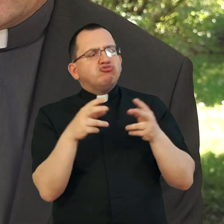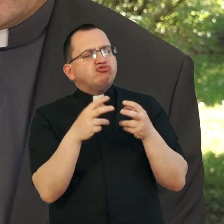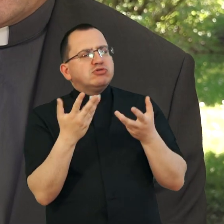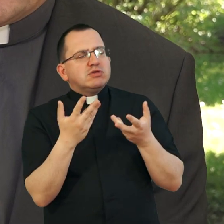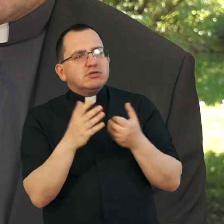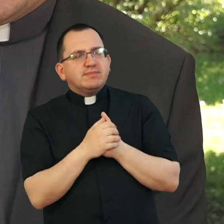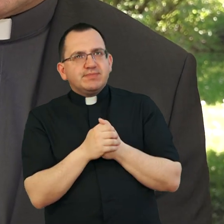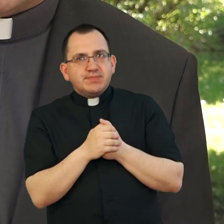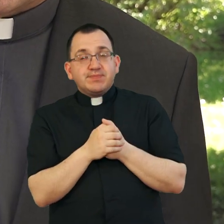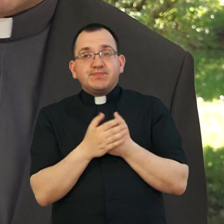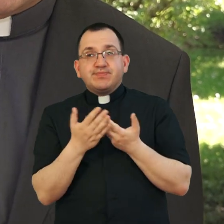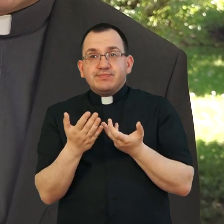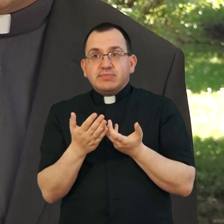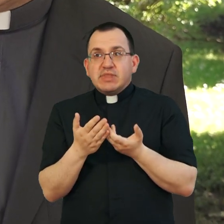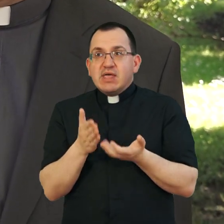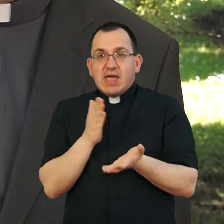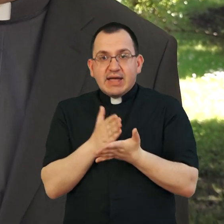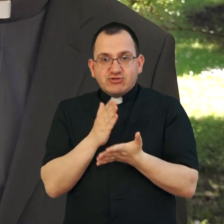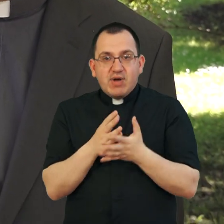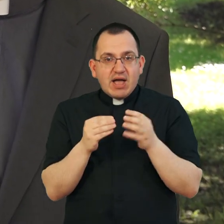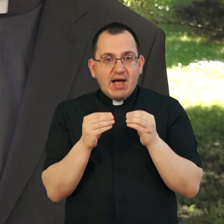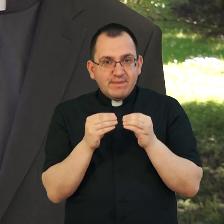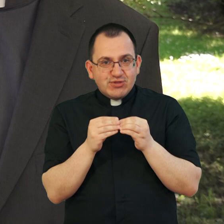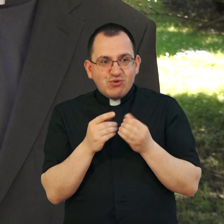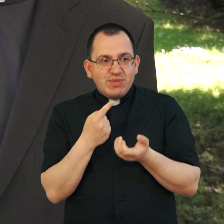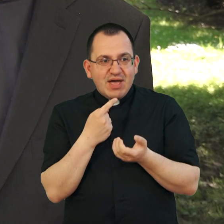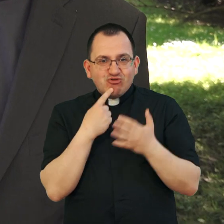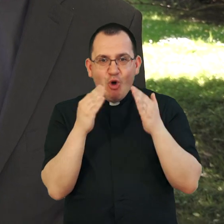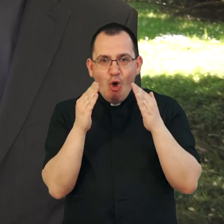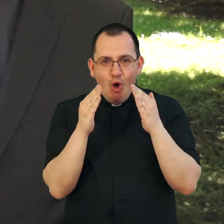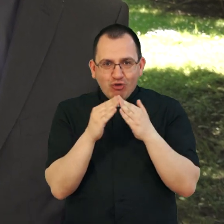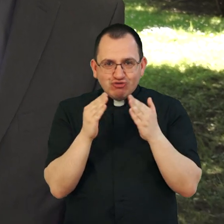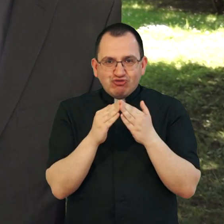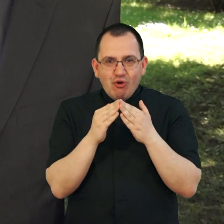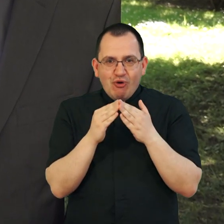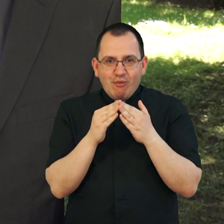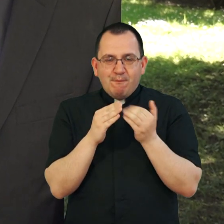biskupiju? Pa svaka biskupija koja je domaćin jednog takvog nacionalnog susreta,